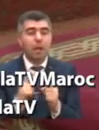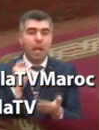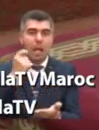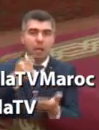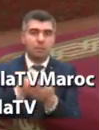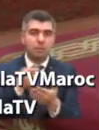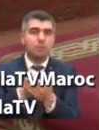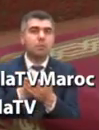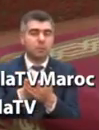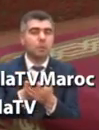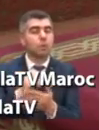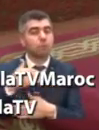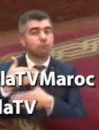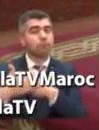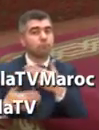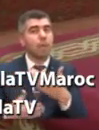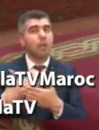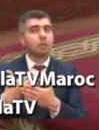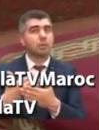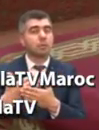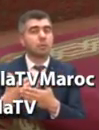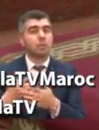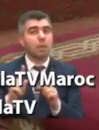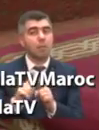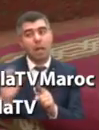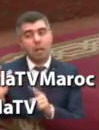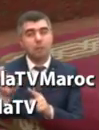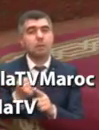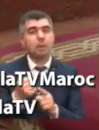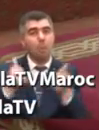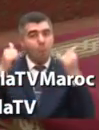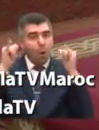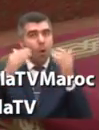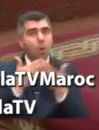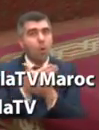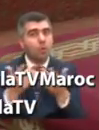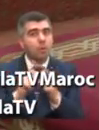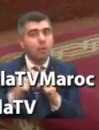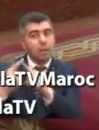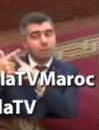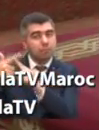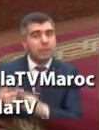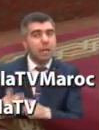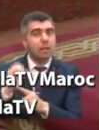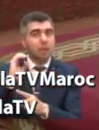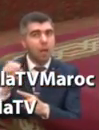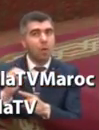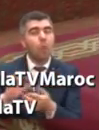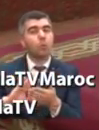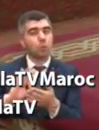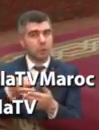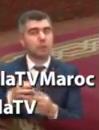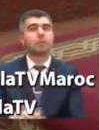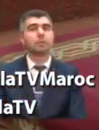الخطيه وغادي يمكن تمشي لهم الفوريه وهذاك الشيء ديالهم يعني السيدي هذاك الماتيريال ديالهم باش نتعاملوا معهم.